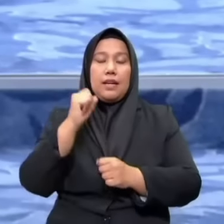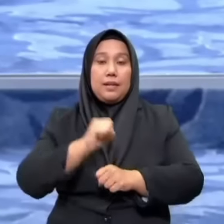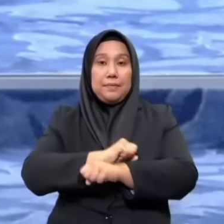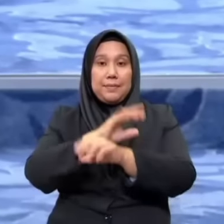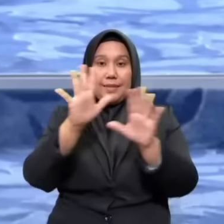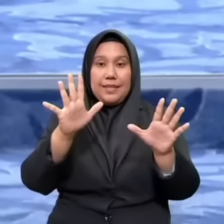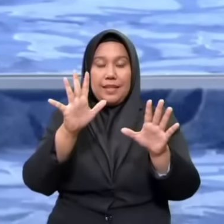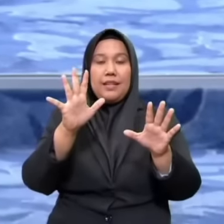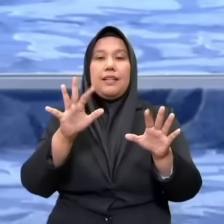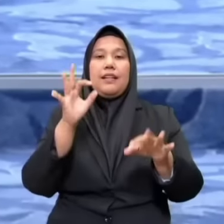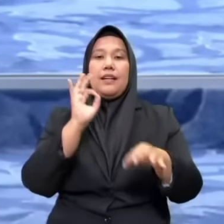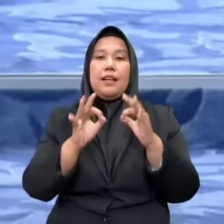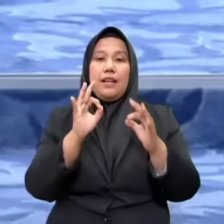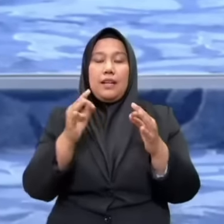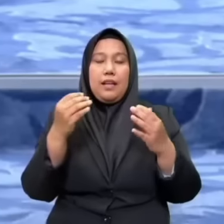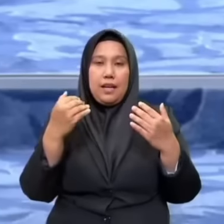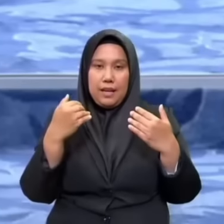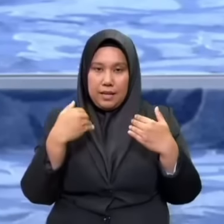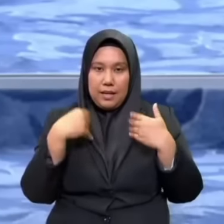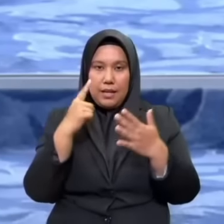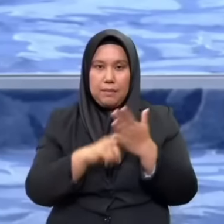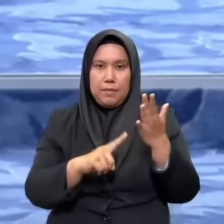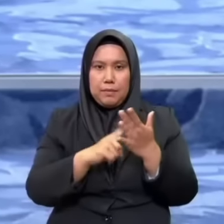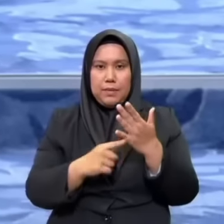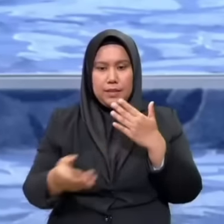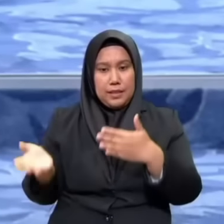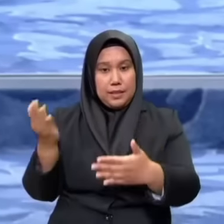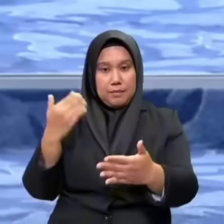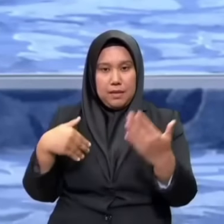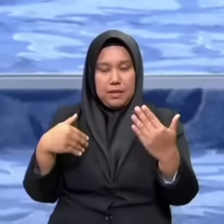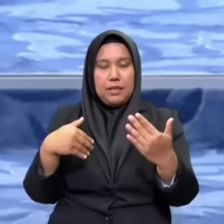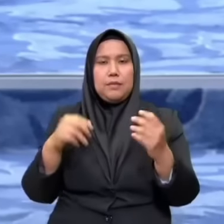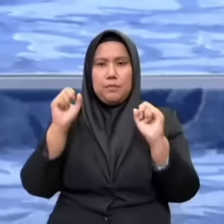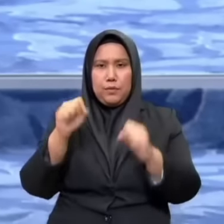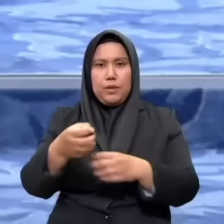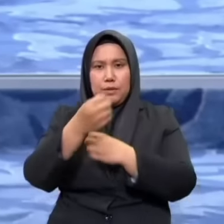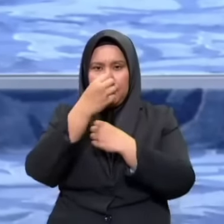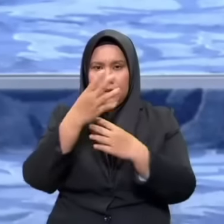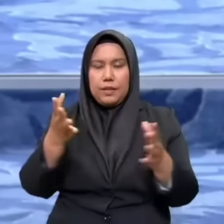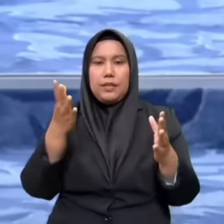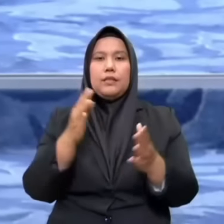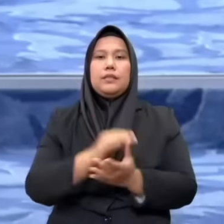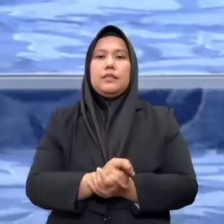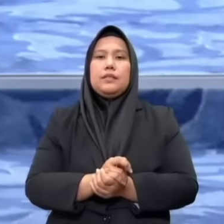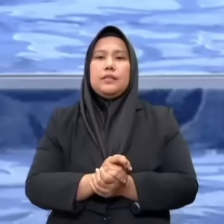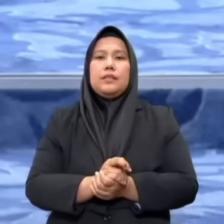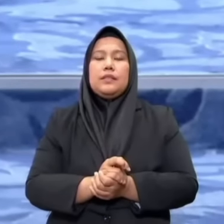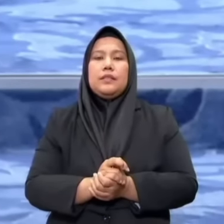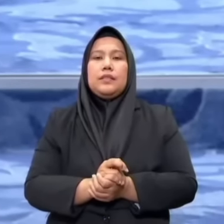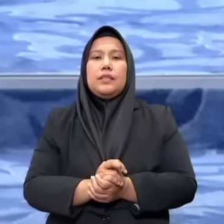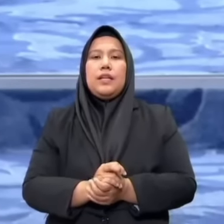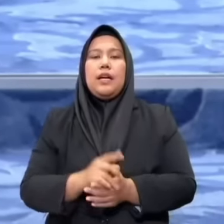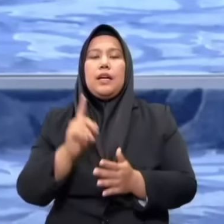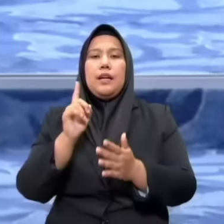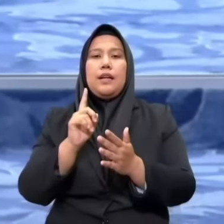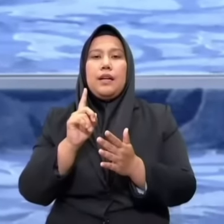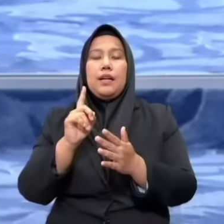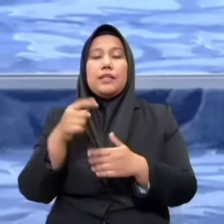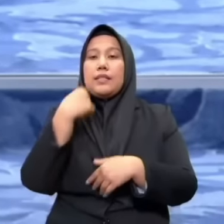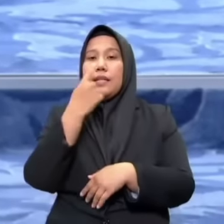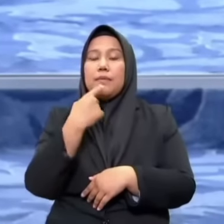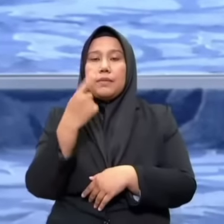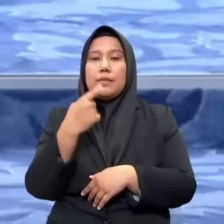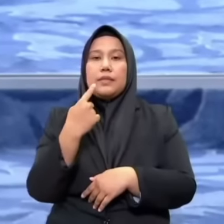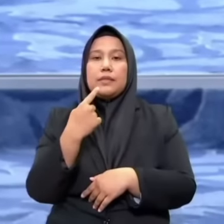dan kalau ada kenyataan di sebaliknya, itu boleh maklum kepada saya. Kerana ini bertentangan dengan dasar kita. Siapa saja masuk